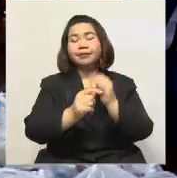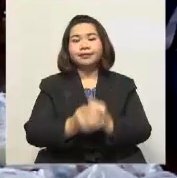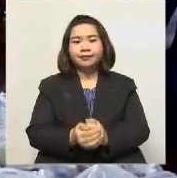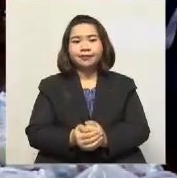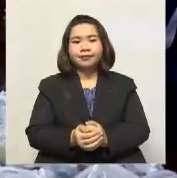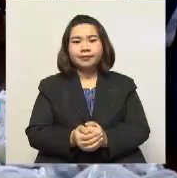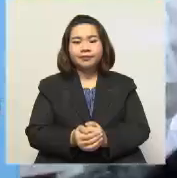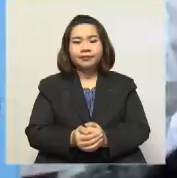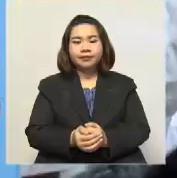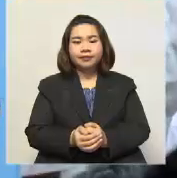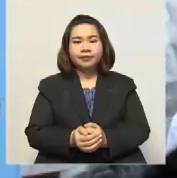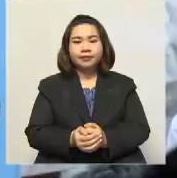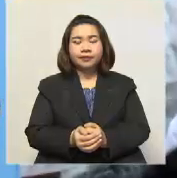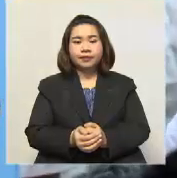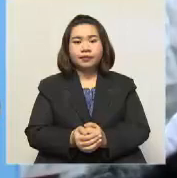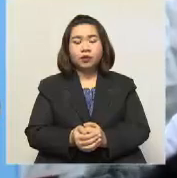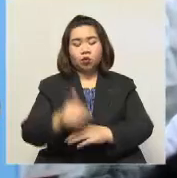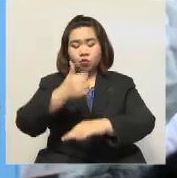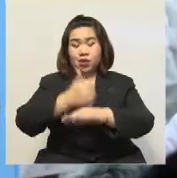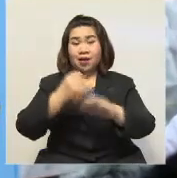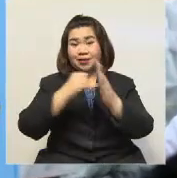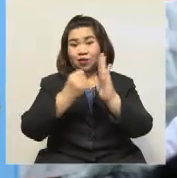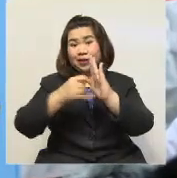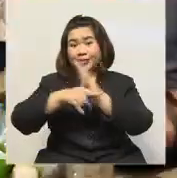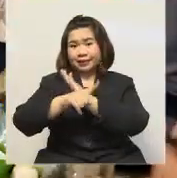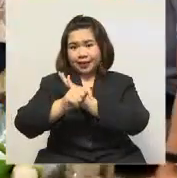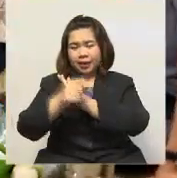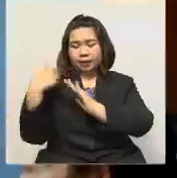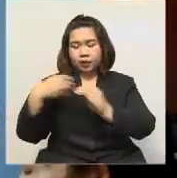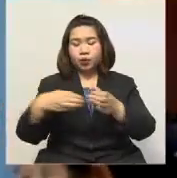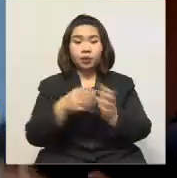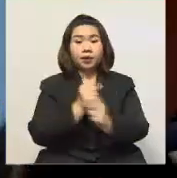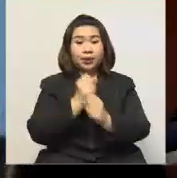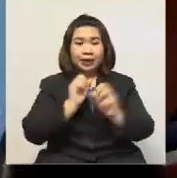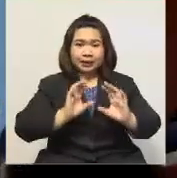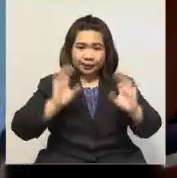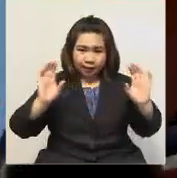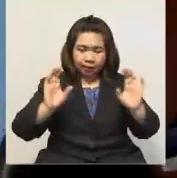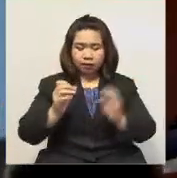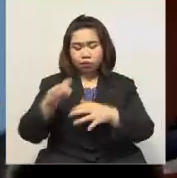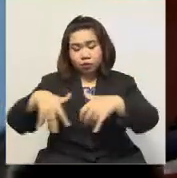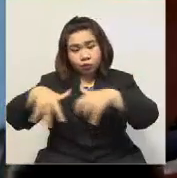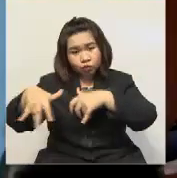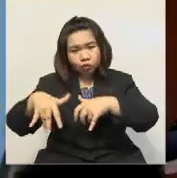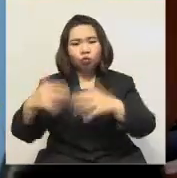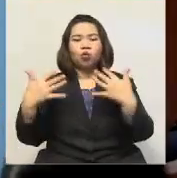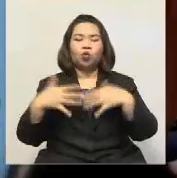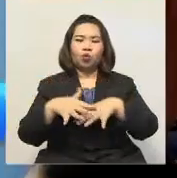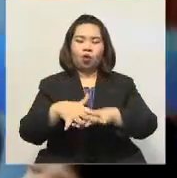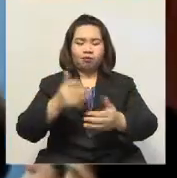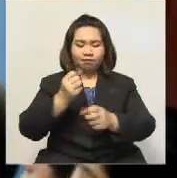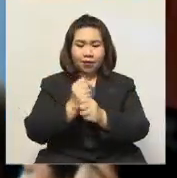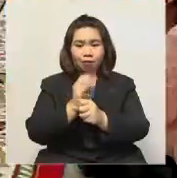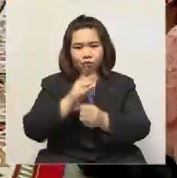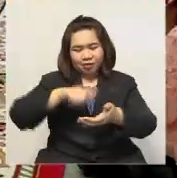คะที่จังหวัดตราดนายประเสริฐลือชาธนานนท์ผู้ว่าราชการจังหวัดนำส่วนราชการและประชาชนไปร่วมกันตักบาตรภายใต้โคร